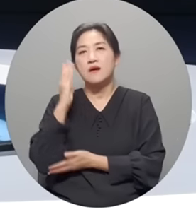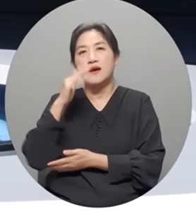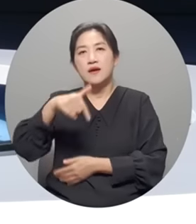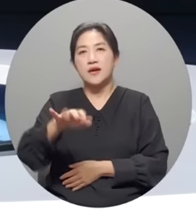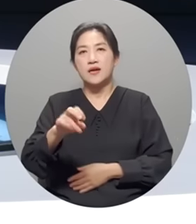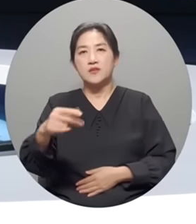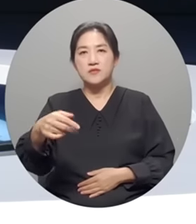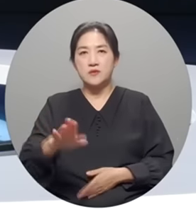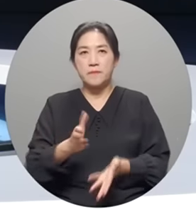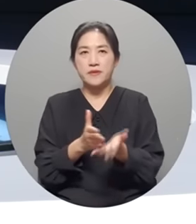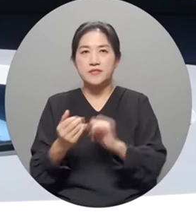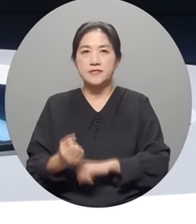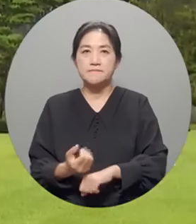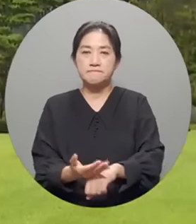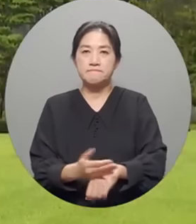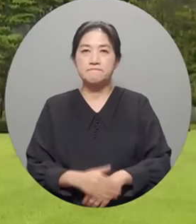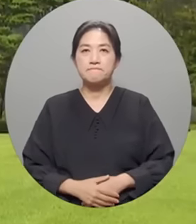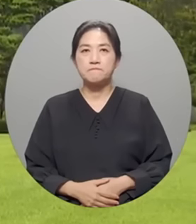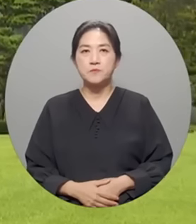보도합니다.